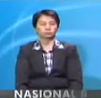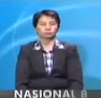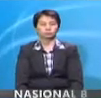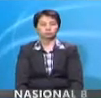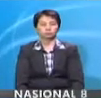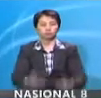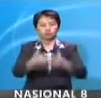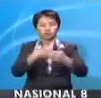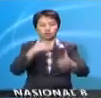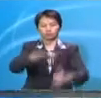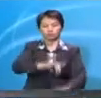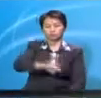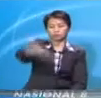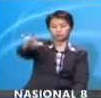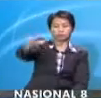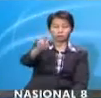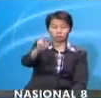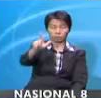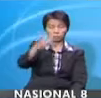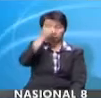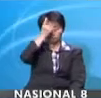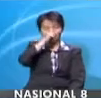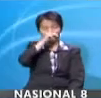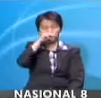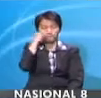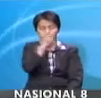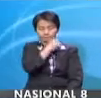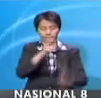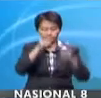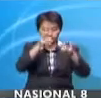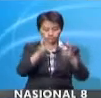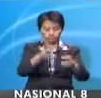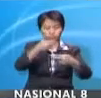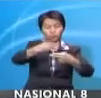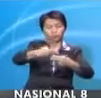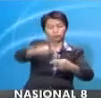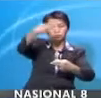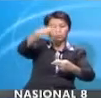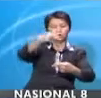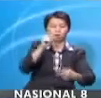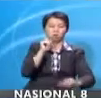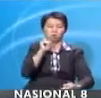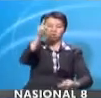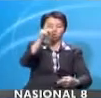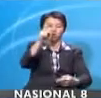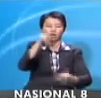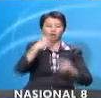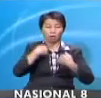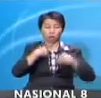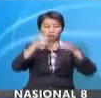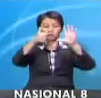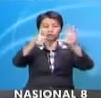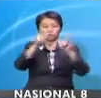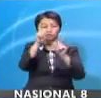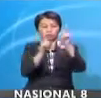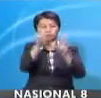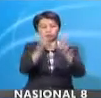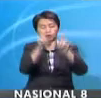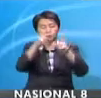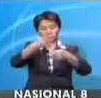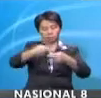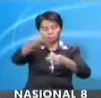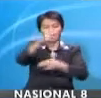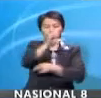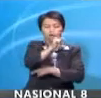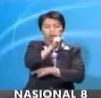Baik, sebelum berlepas ke Ibu Negara, Datuk Seri Najib merasmikan sebuah hotel mewah bertaraf 6 bintang. Hotel St.